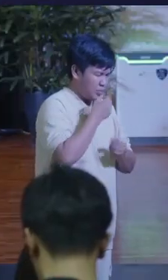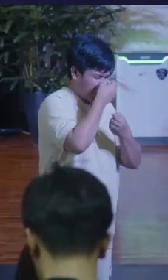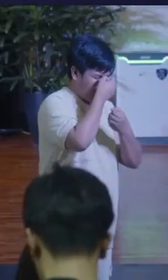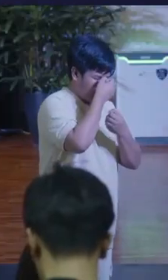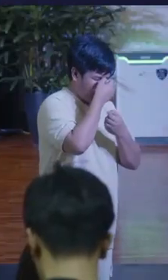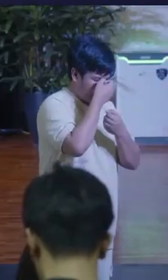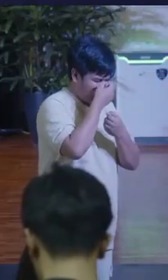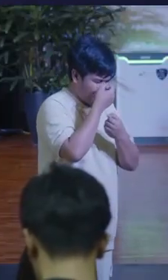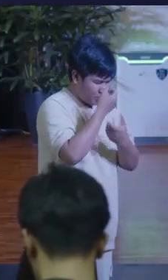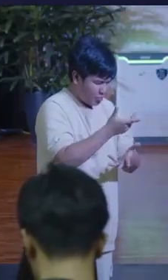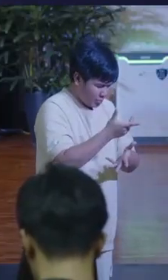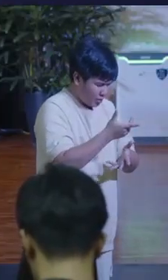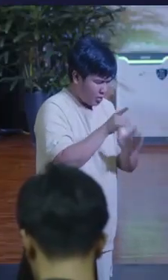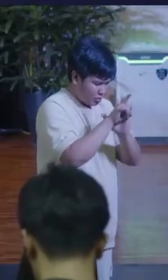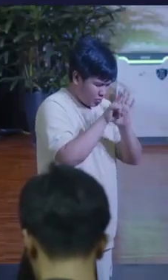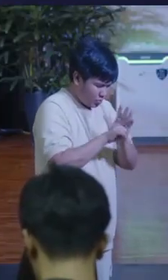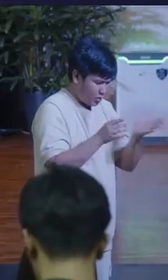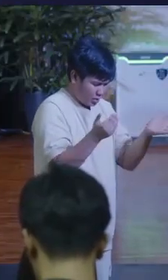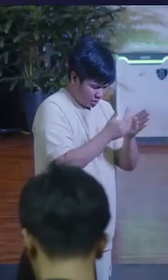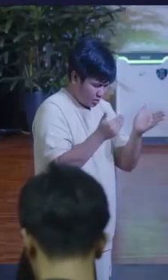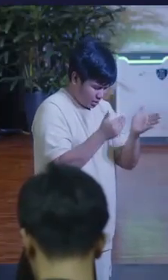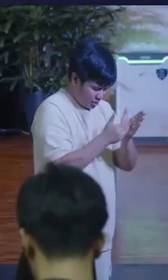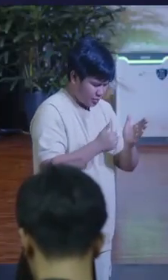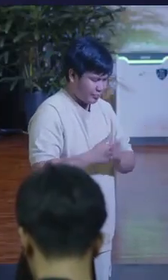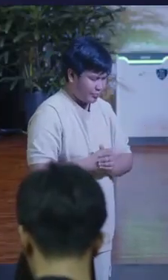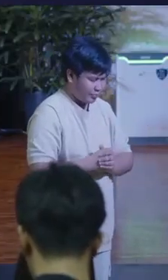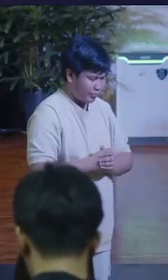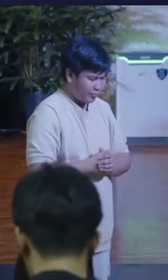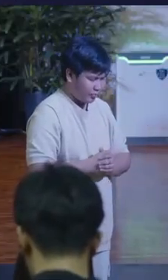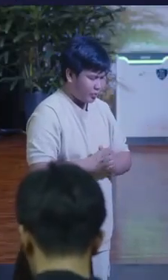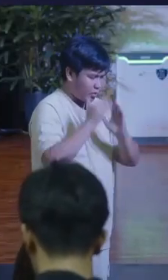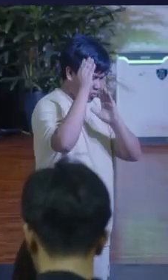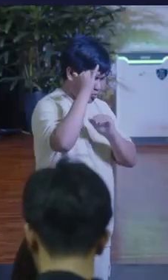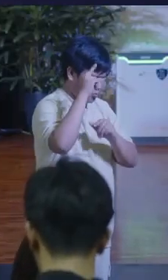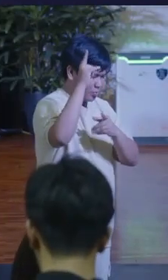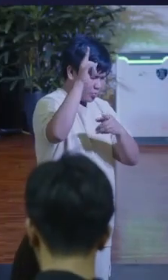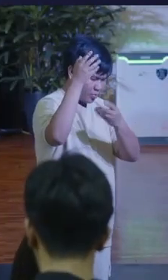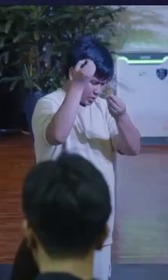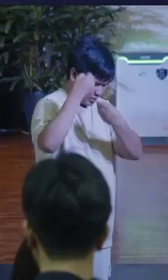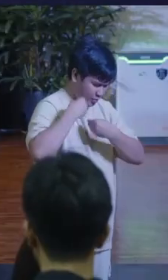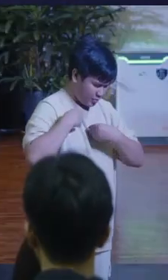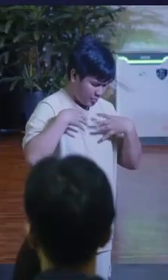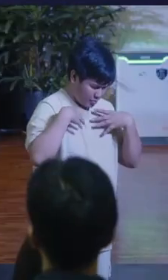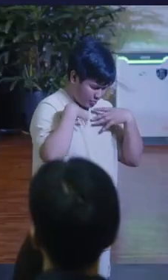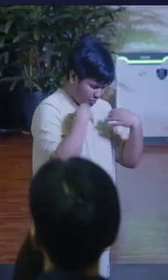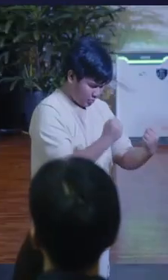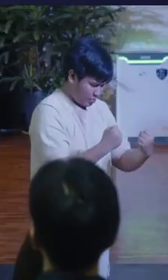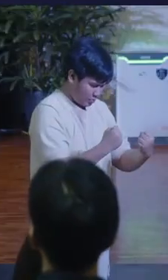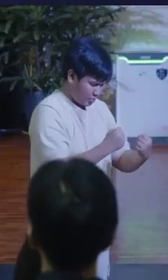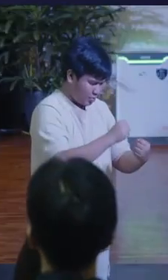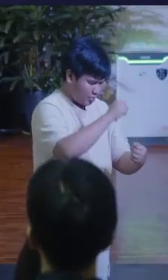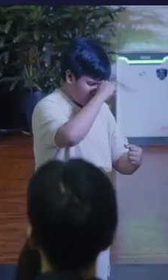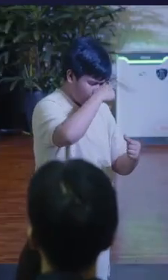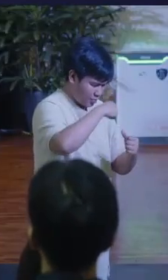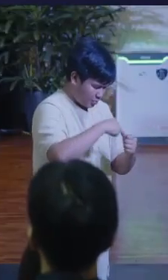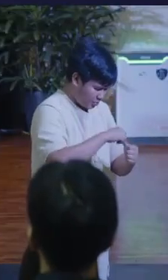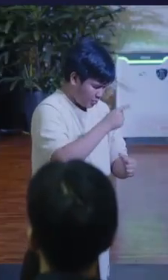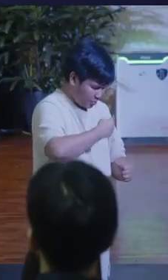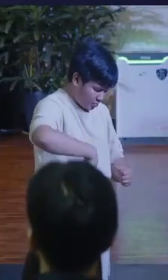salvation by works. Kayo po ang magpalakas sa amin, magpaalala sa